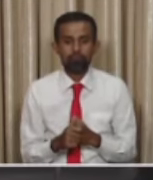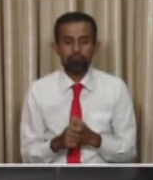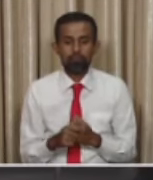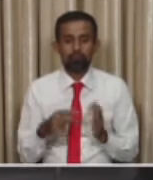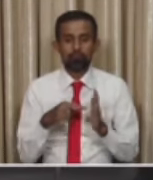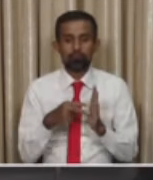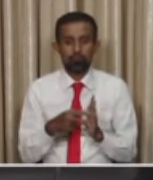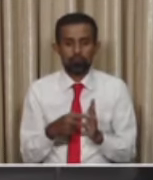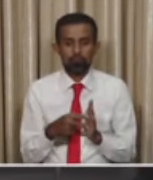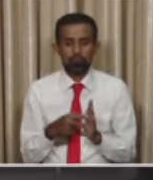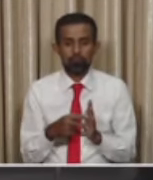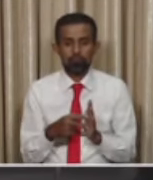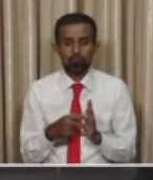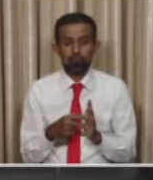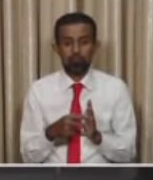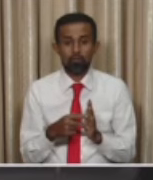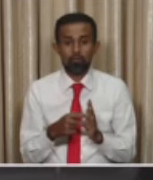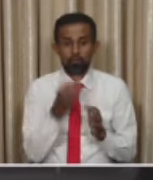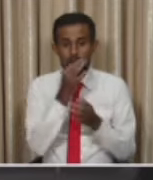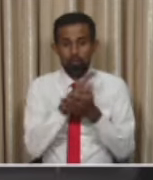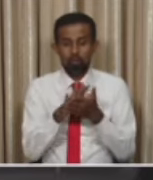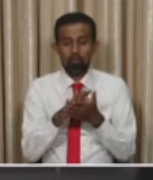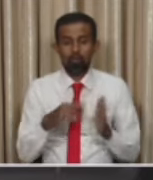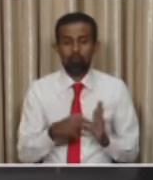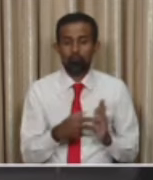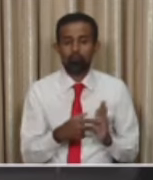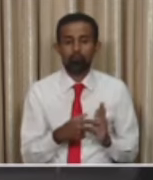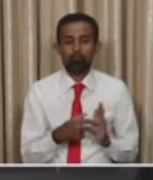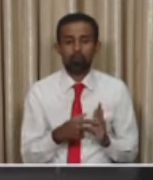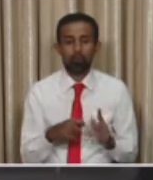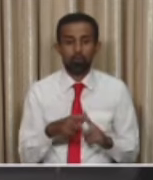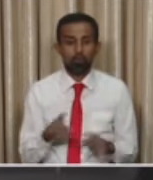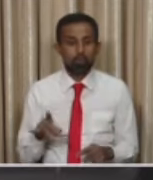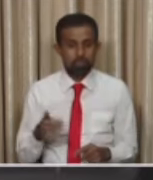ව්‍යාපෘති අර විශාල හම්බන්තොට ව්‍යාපෘතියේ